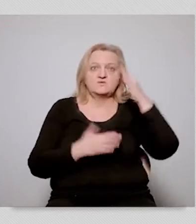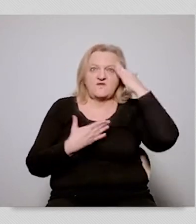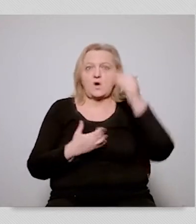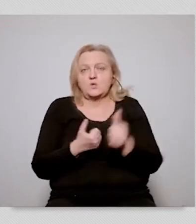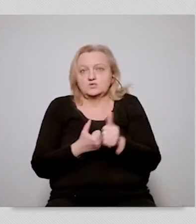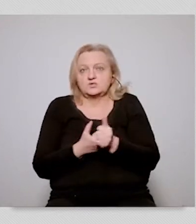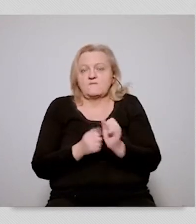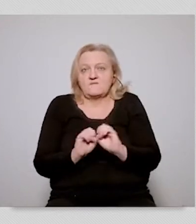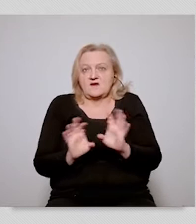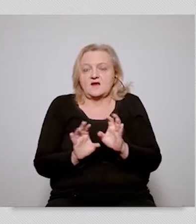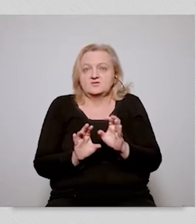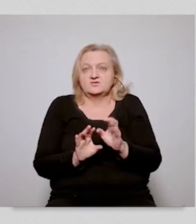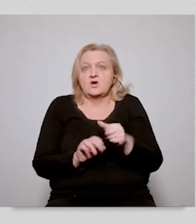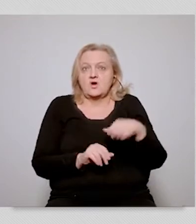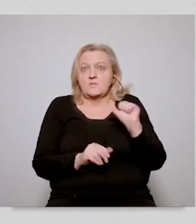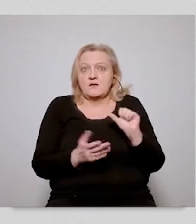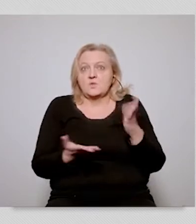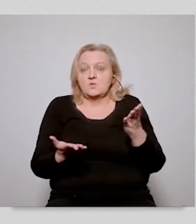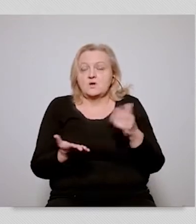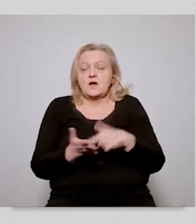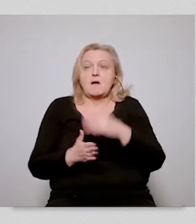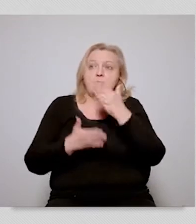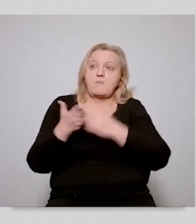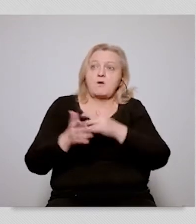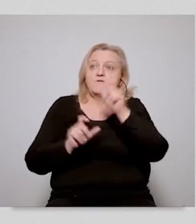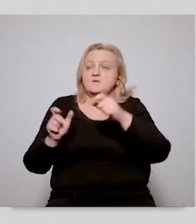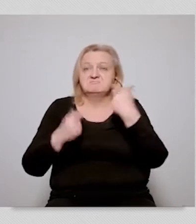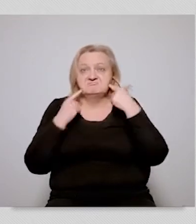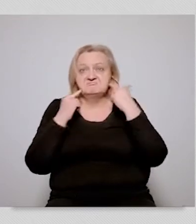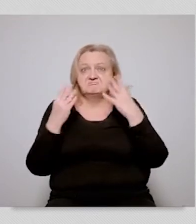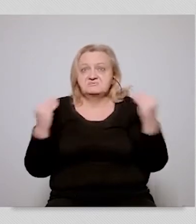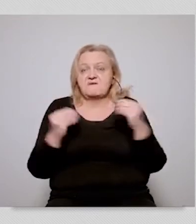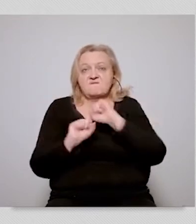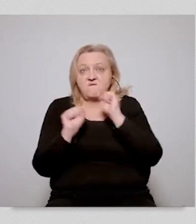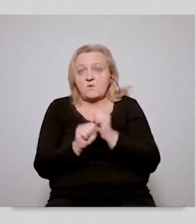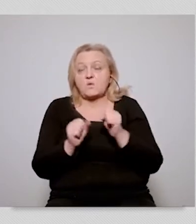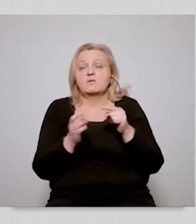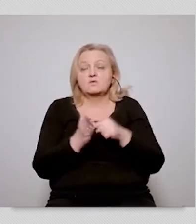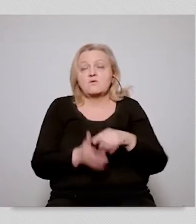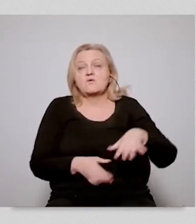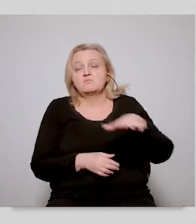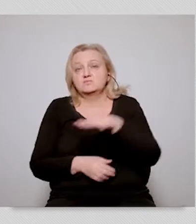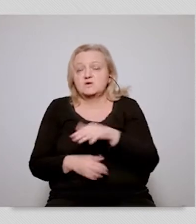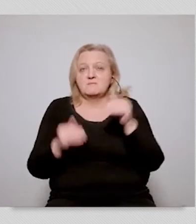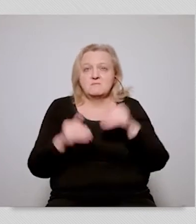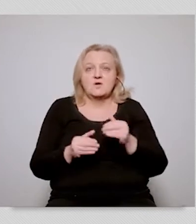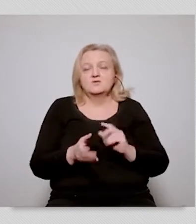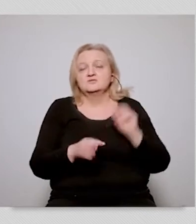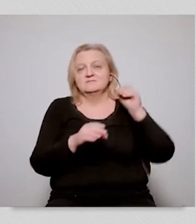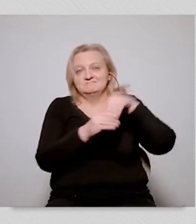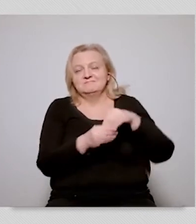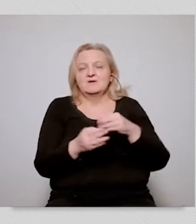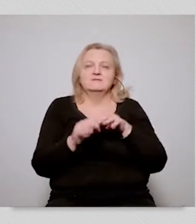wyjaśnić, prawda, a ponad połowa nawet nie słyszała o czymś takim. W związku z tym to jest przestrzeń, którą można wlepnąć wszystko, prawda,